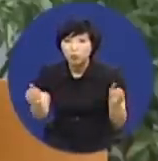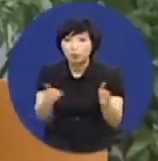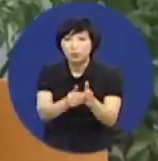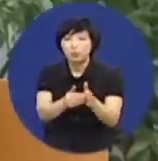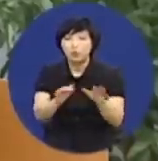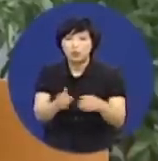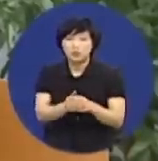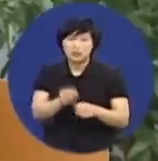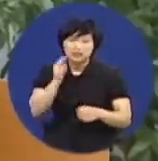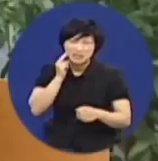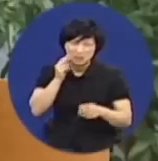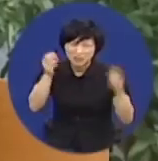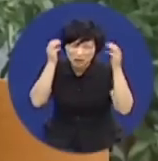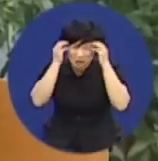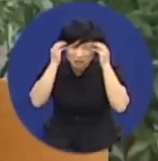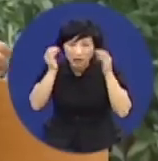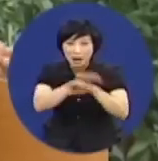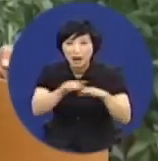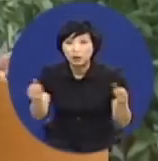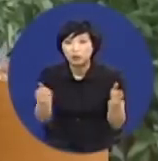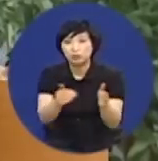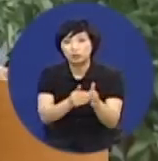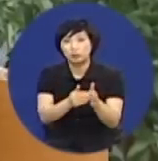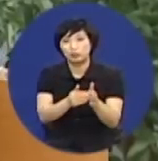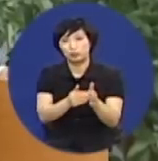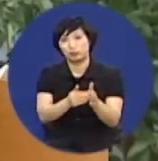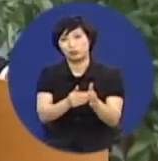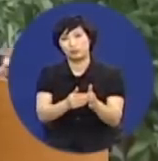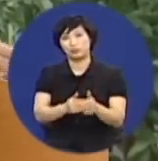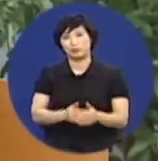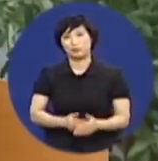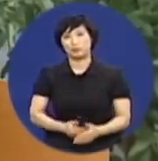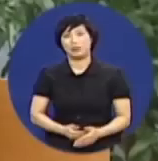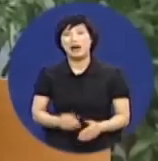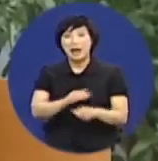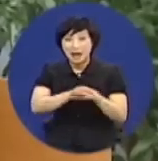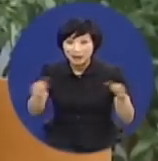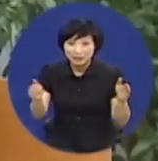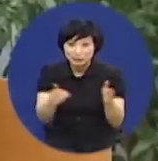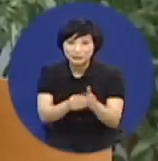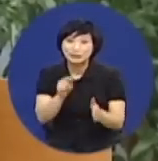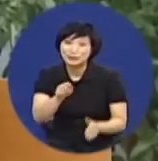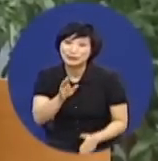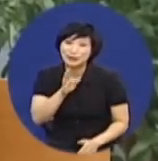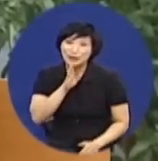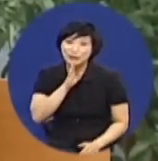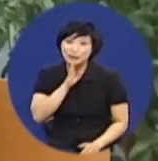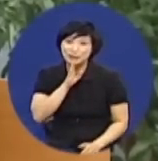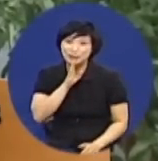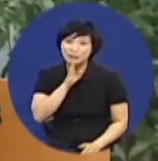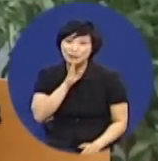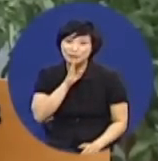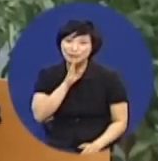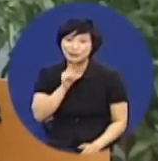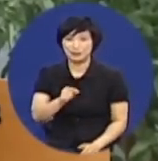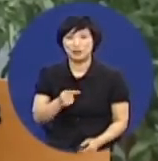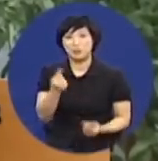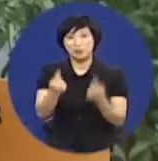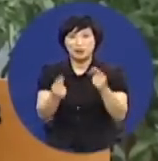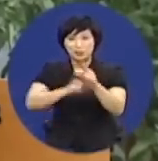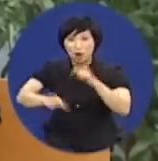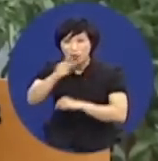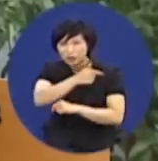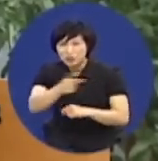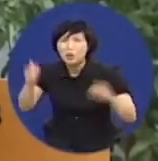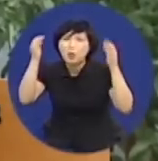直ちに苦しみから解放されるという事実、解決されるという事実、これ